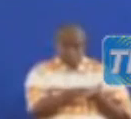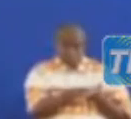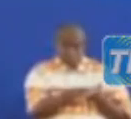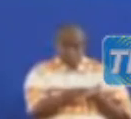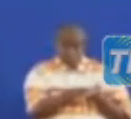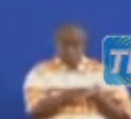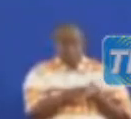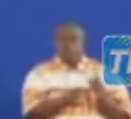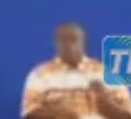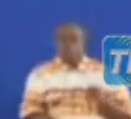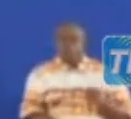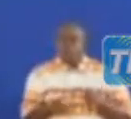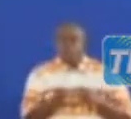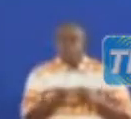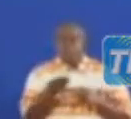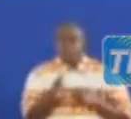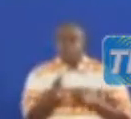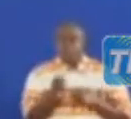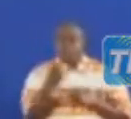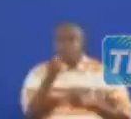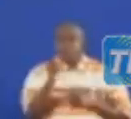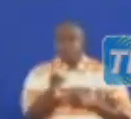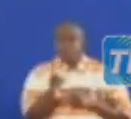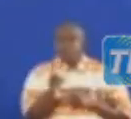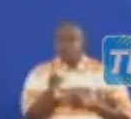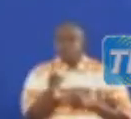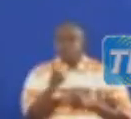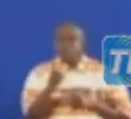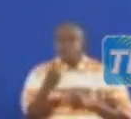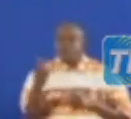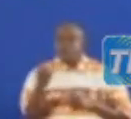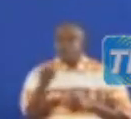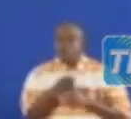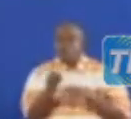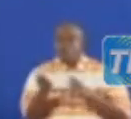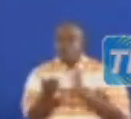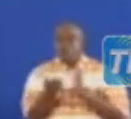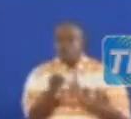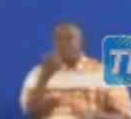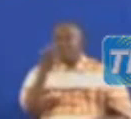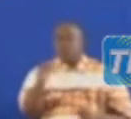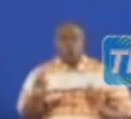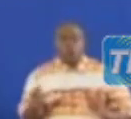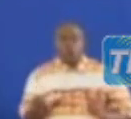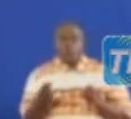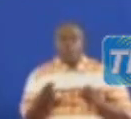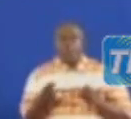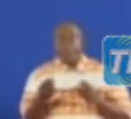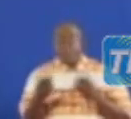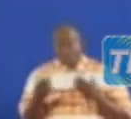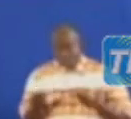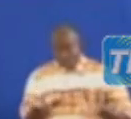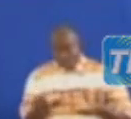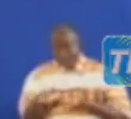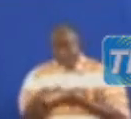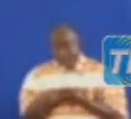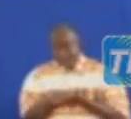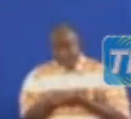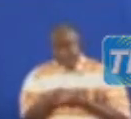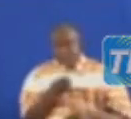katika hatua mbalimbali. Bilioni 2.40 kwa ajili ya ujenzi wa shule 5 mpya za msingi.